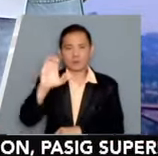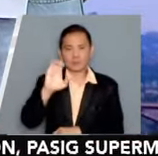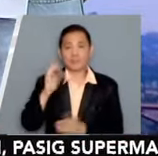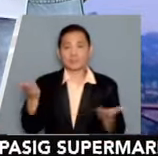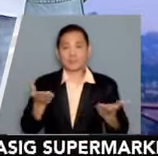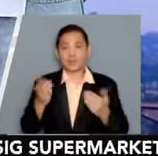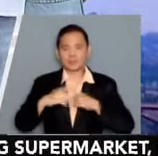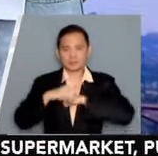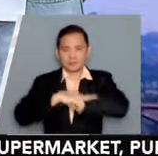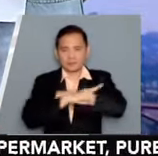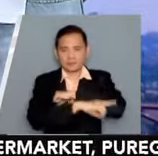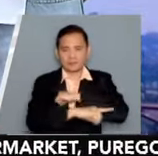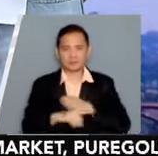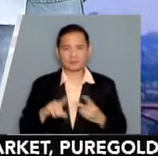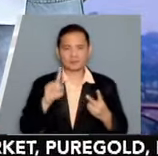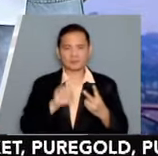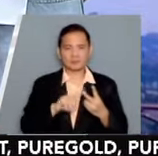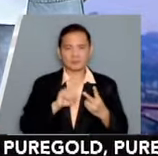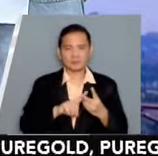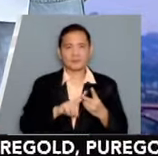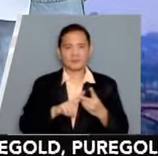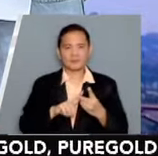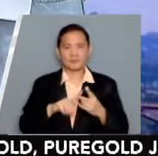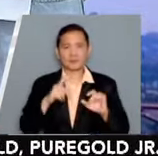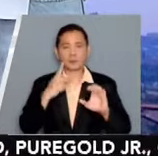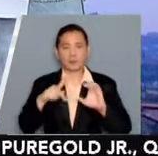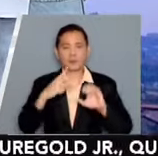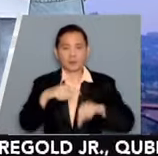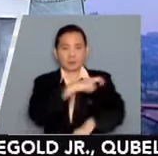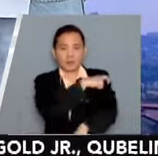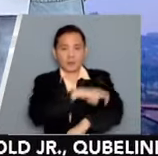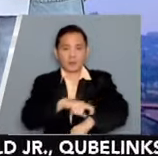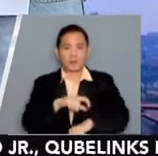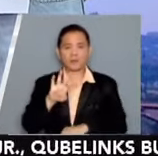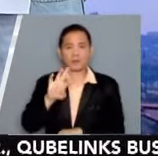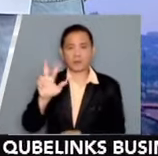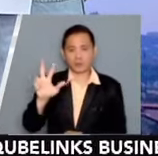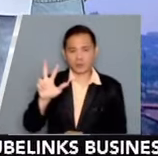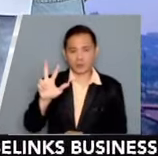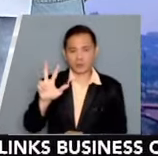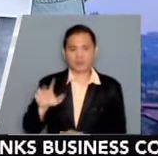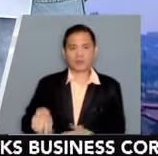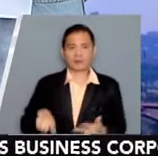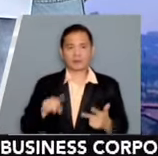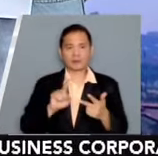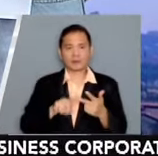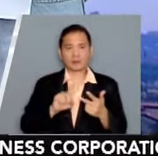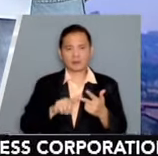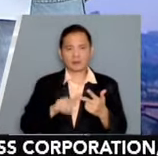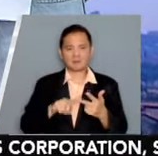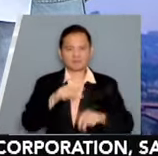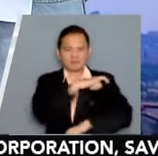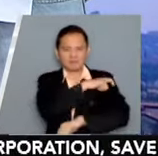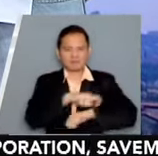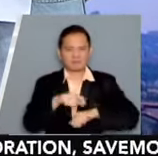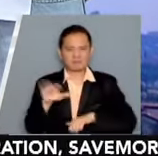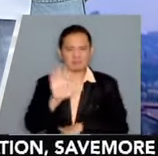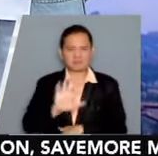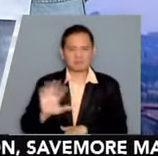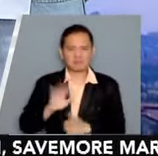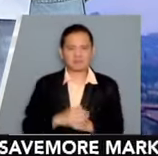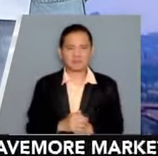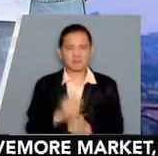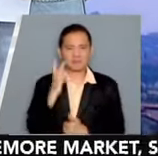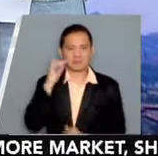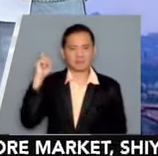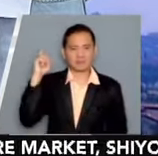degrees Celsius naman ang posibleng heat index ngayon sa Puerto Princesa at Aborlan sa Palawan. 42 degrees Celsius naman sa Bacnotan, La Union at Roas